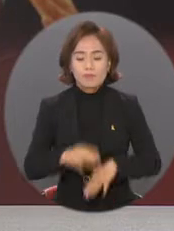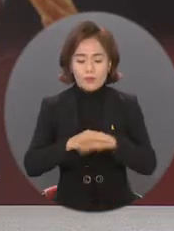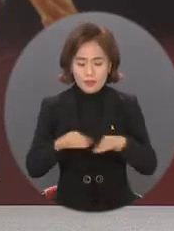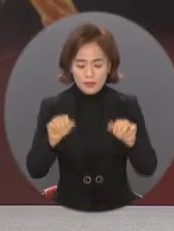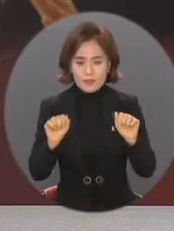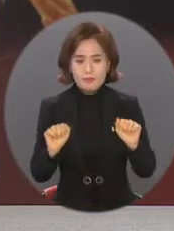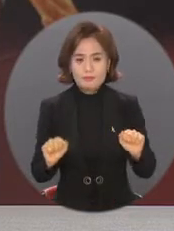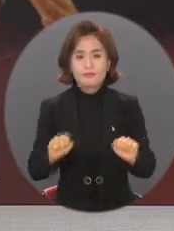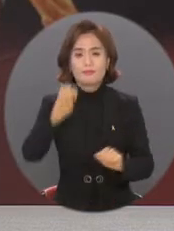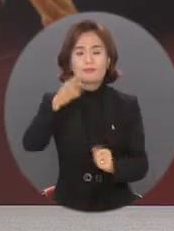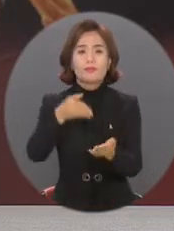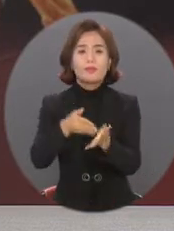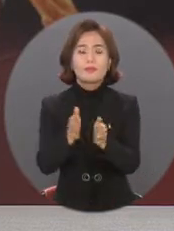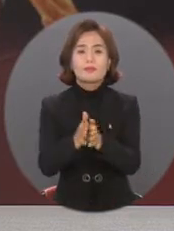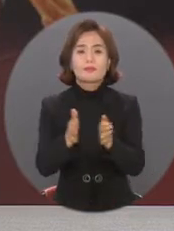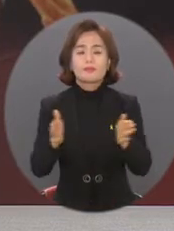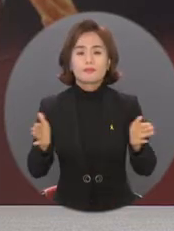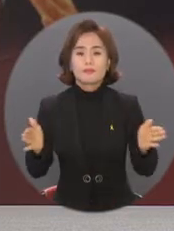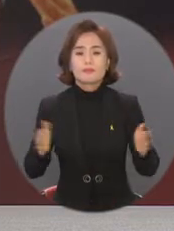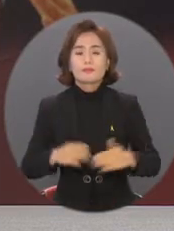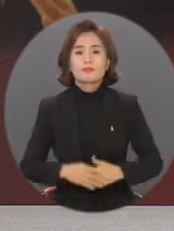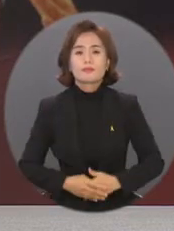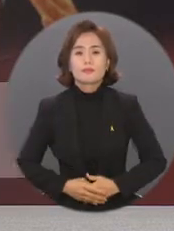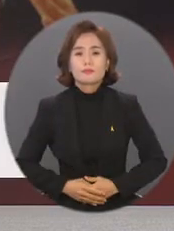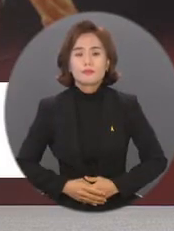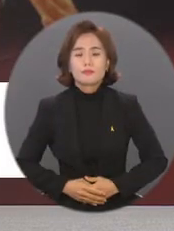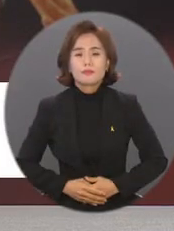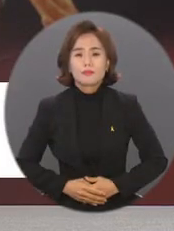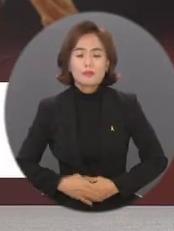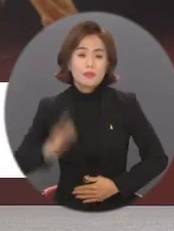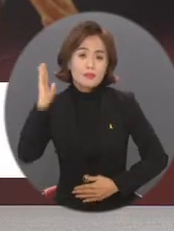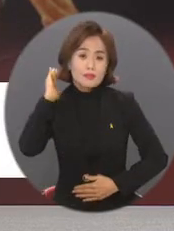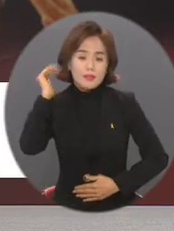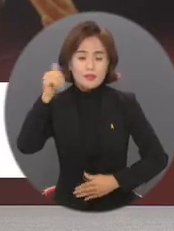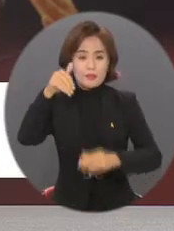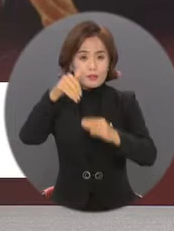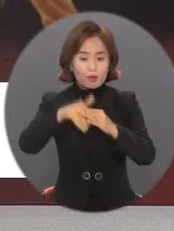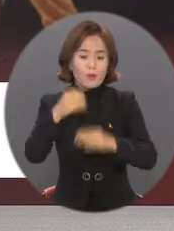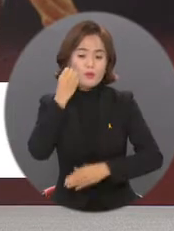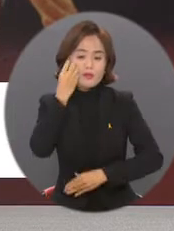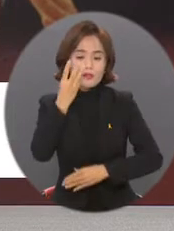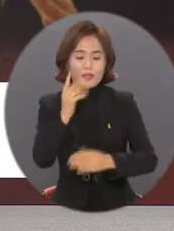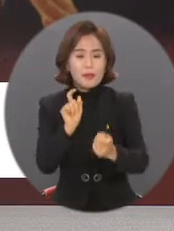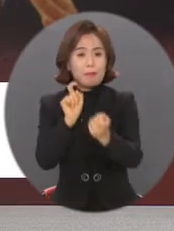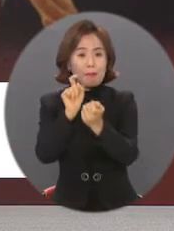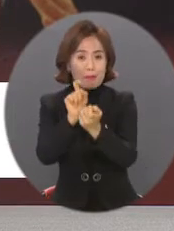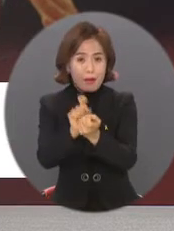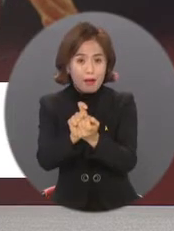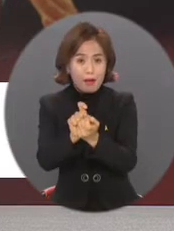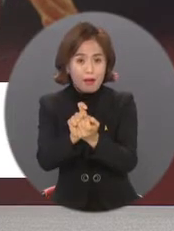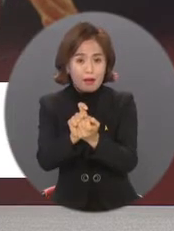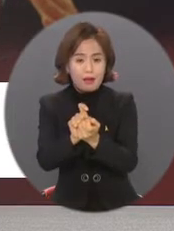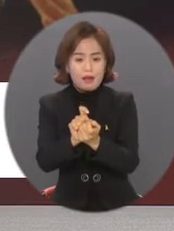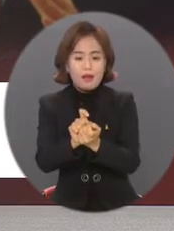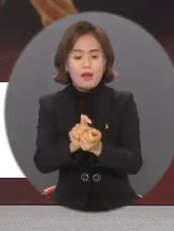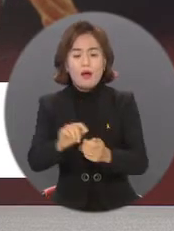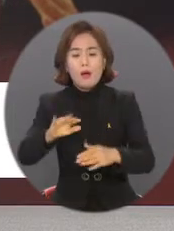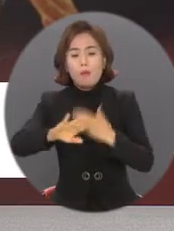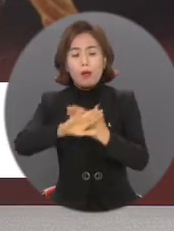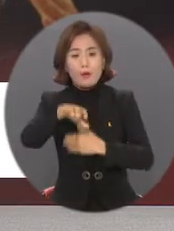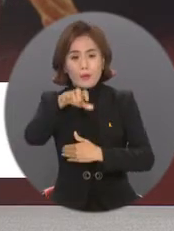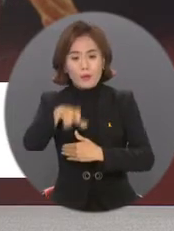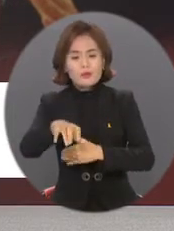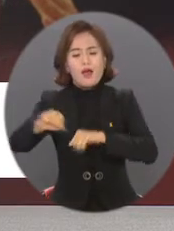여러분 안녕하십니까 광주 mbc 뉴스데스크 입니다 대통령 선거가 석 달 앞으로 다가온 가운데 제 3지대 공조